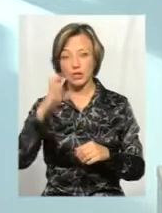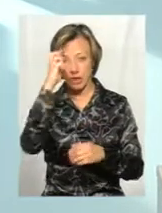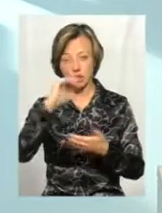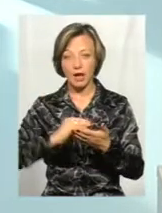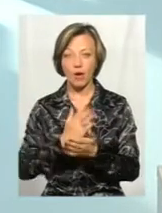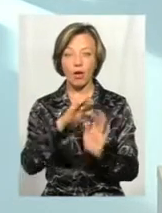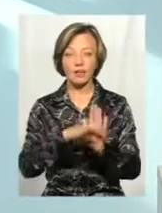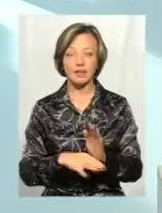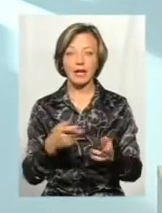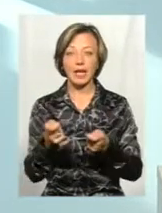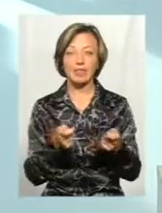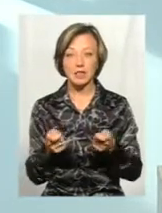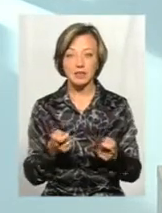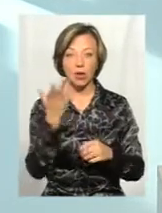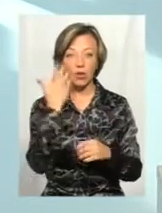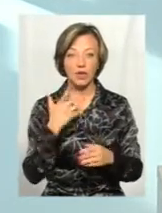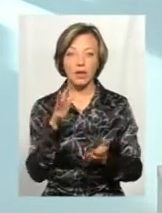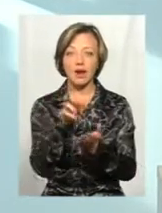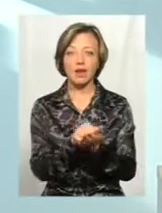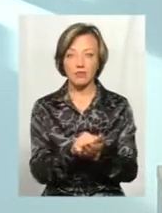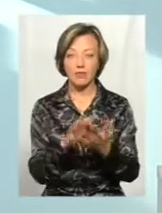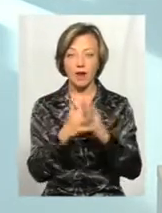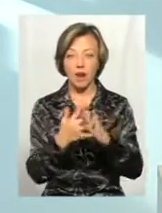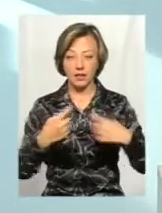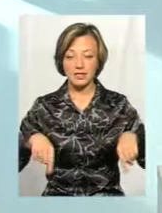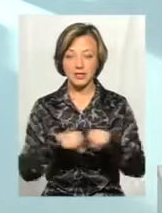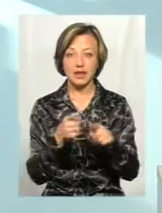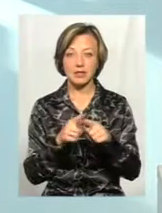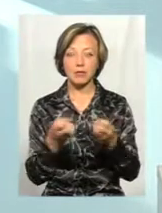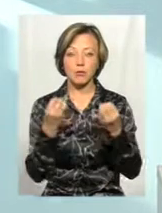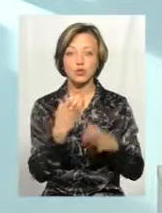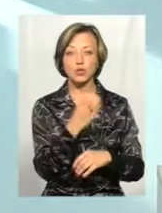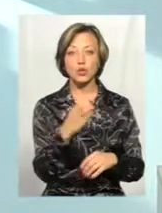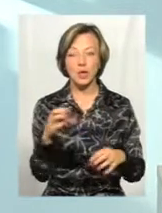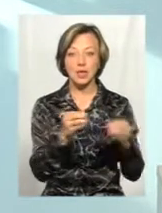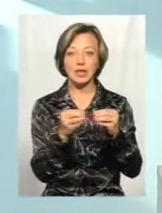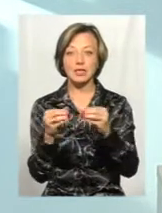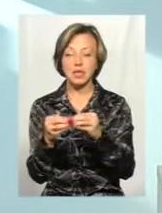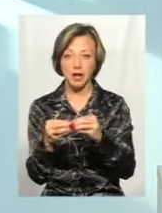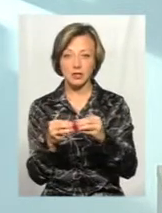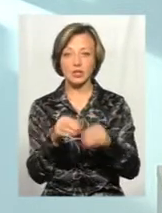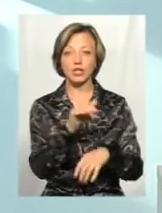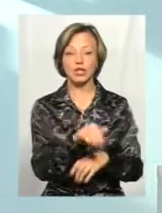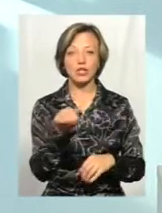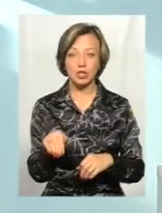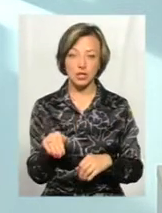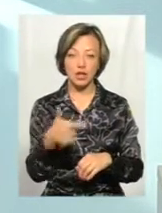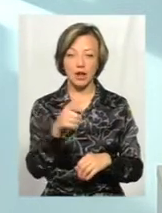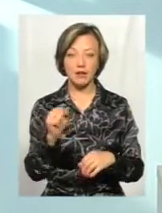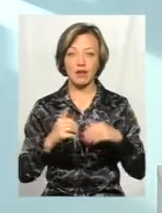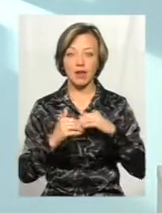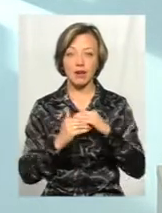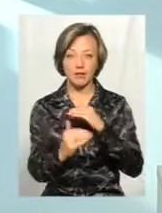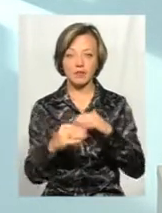Держгеокадастру, від його керівництва, коли йде рейдерство в аграрній сфері? Це просто сотні, десятки і тисячі гектарів